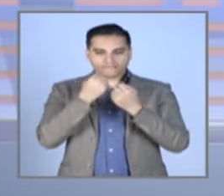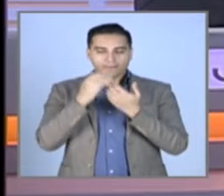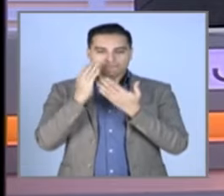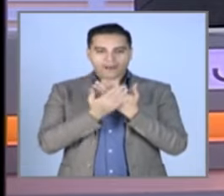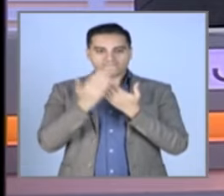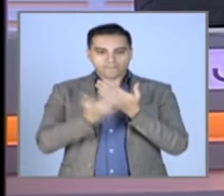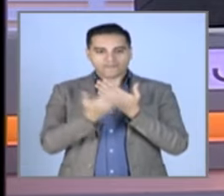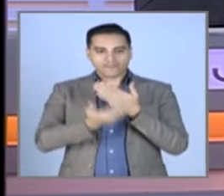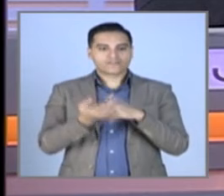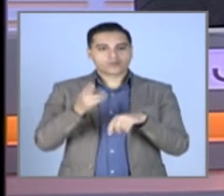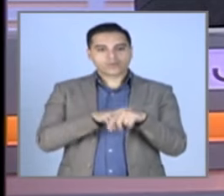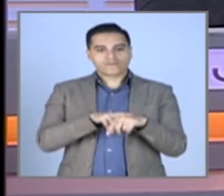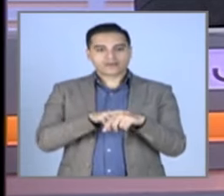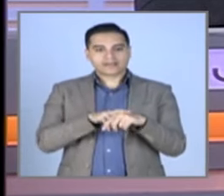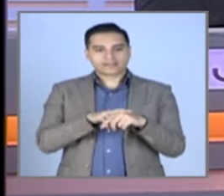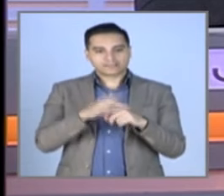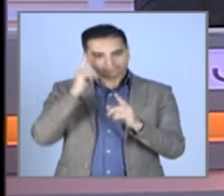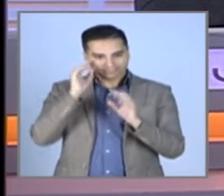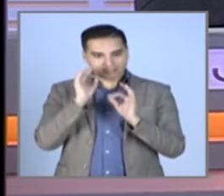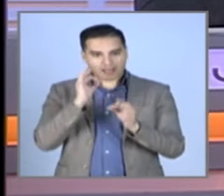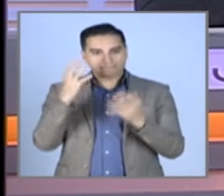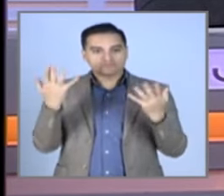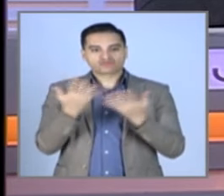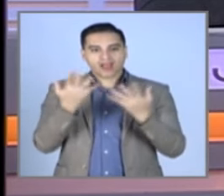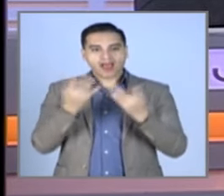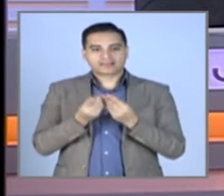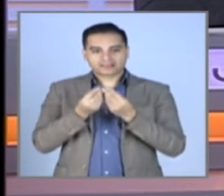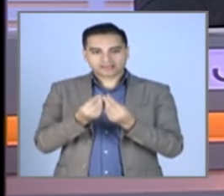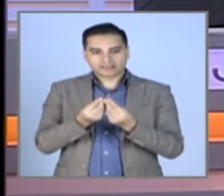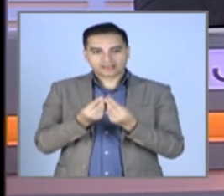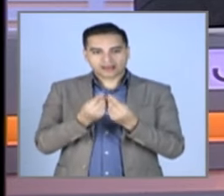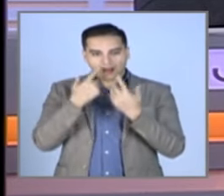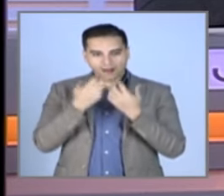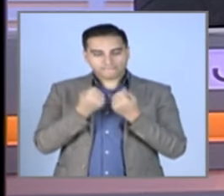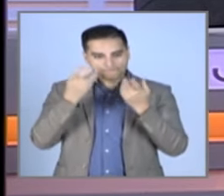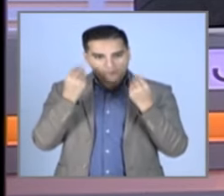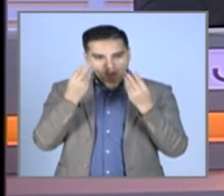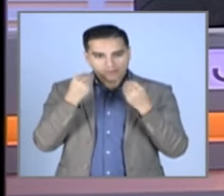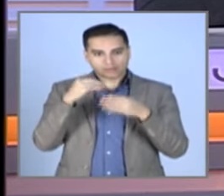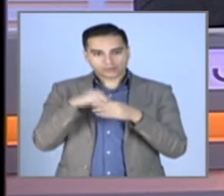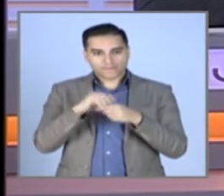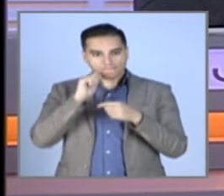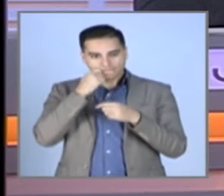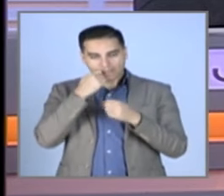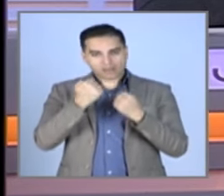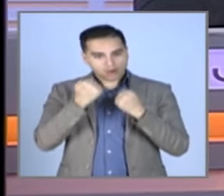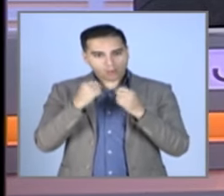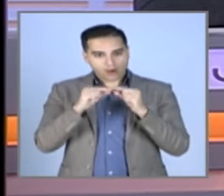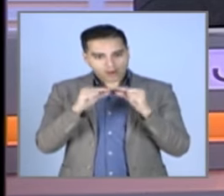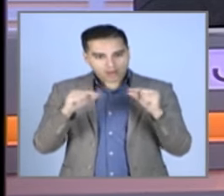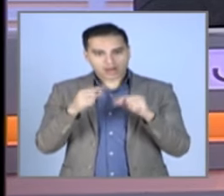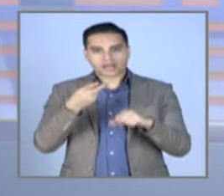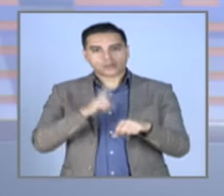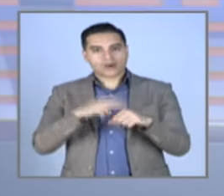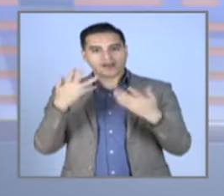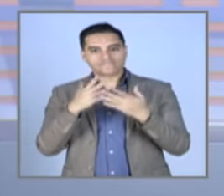باك جراوند، ويبقى عنده كمان سنس كده ان هو مش اي حد، يعني يبقى حريص على معلوماته، حريص على ان هو يبقى عنده باسورد قويه، حريص ان هو